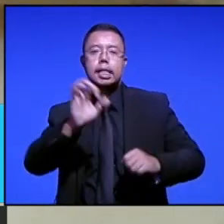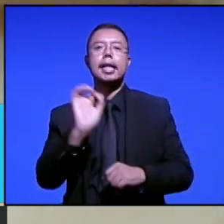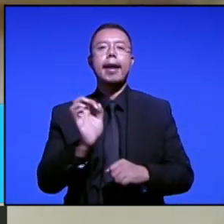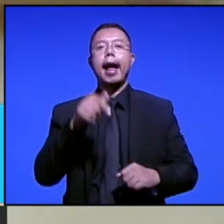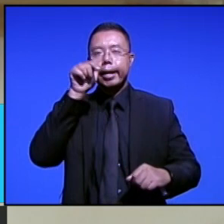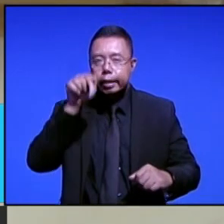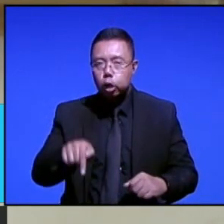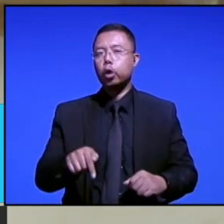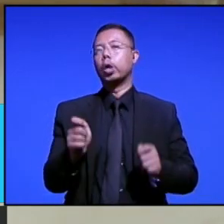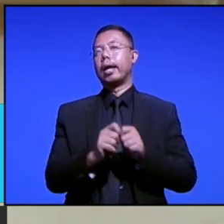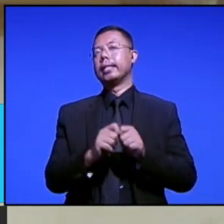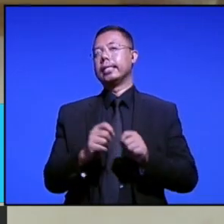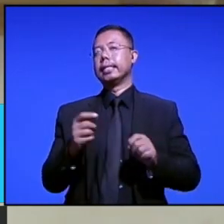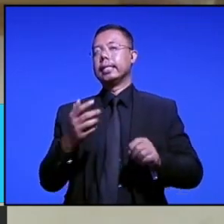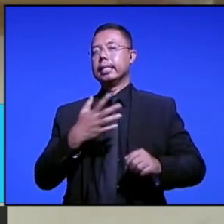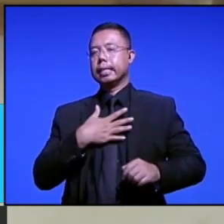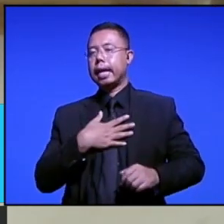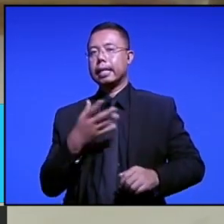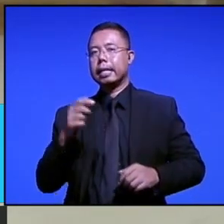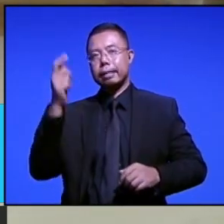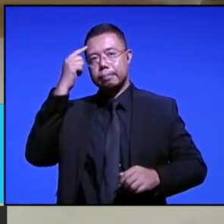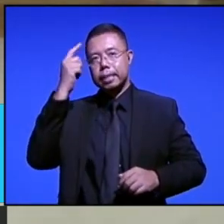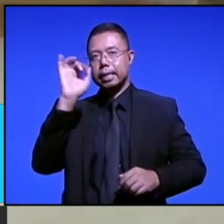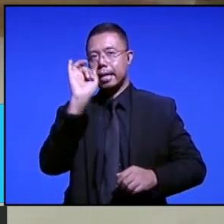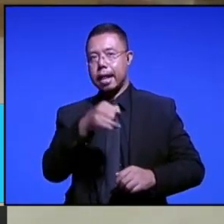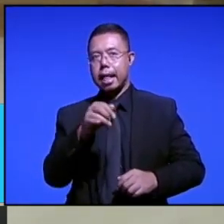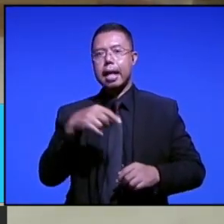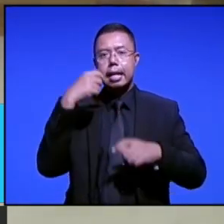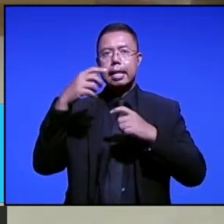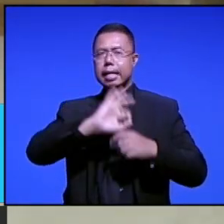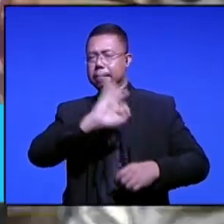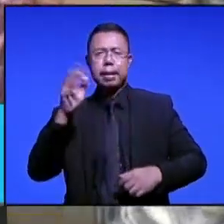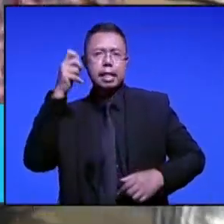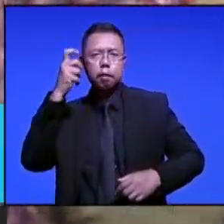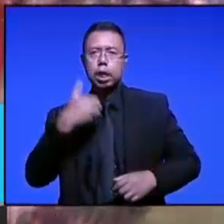itu yang jadi menyesalkannya saya. Sebenarnya Bu Tuti tersebut tidak pernah telepon ke saya.